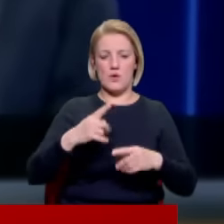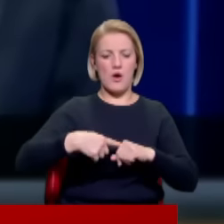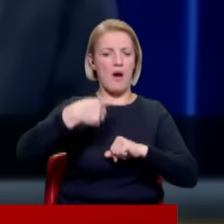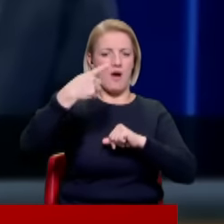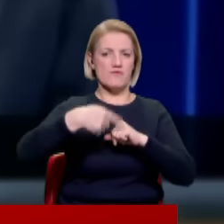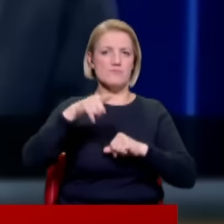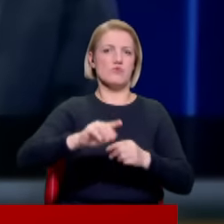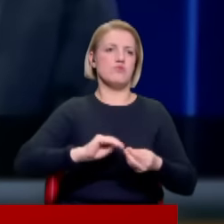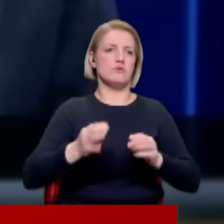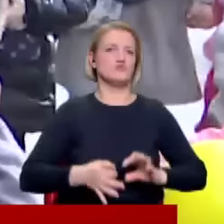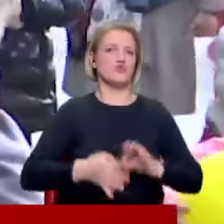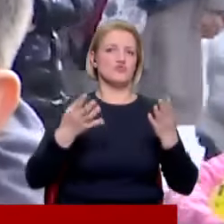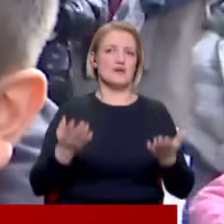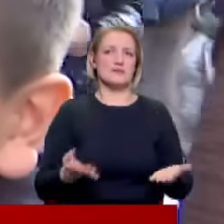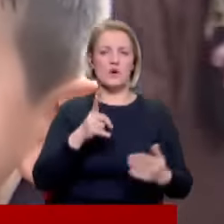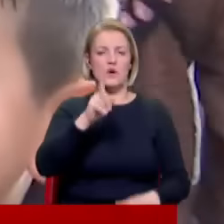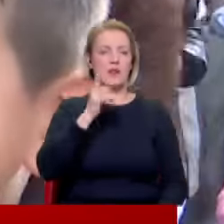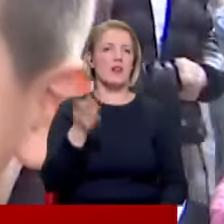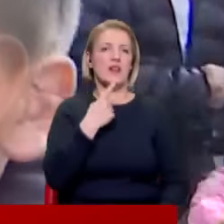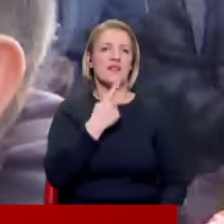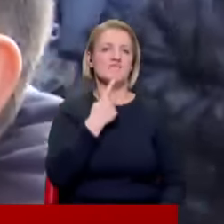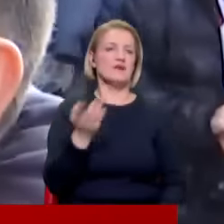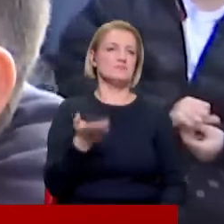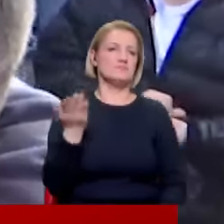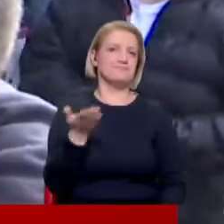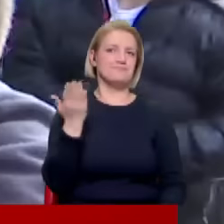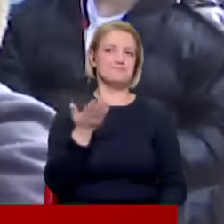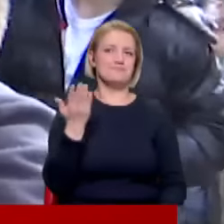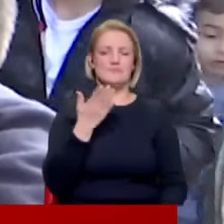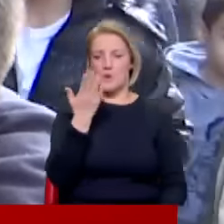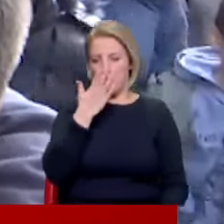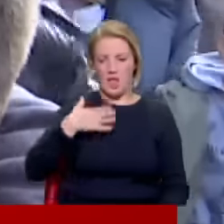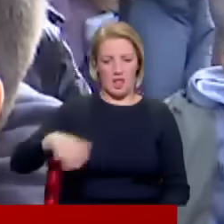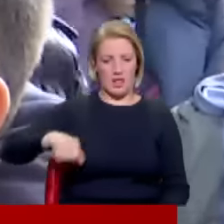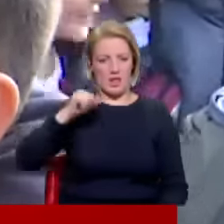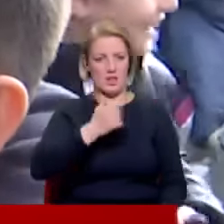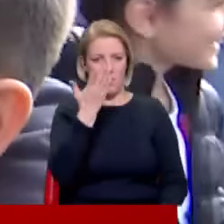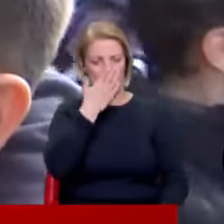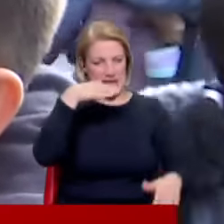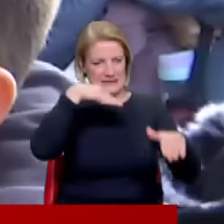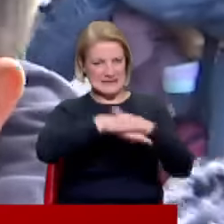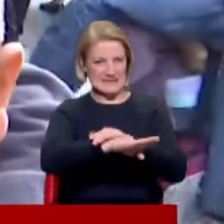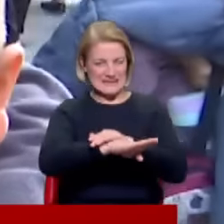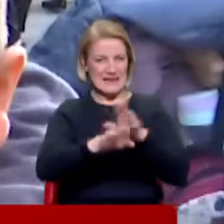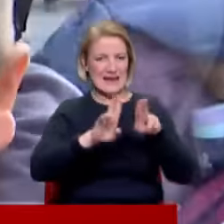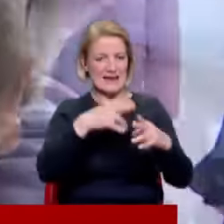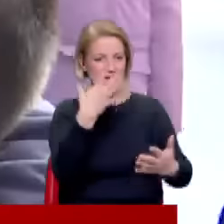hafta bu problemi de çözmüş olacağız. O sözde kalıyor ama sadece. Çocuğunu yazdırmaya gittiğiniz zaman yok şu kadar para vereceksiniz, yok şu kadar adet kağıdı alacaksınız. Milli Eğitim'i